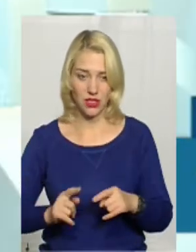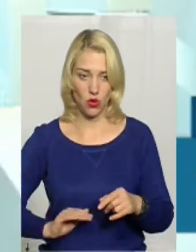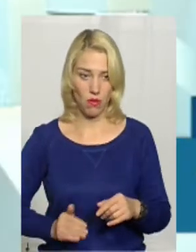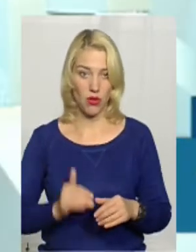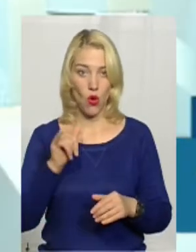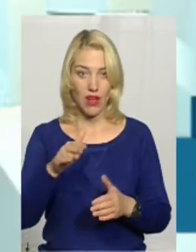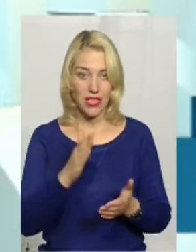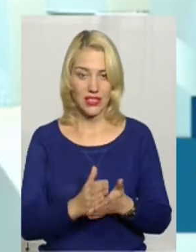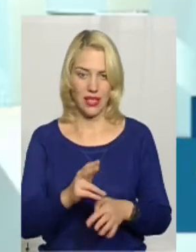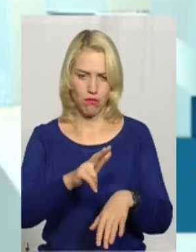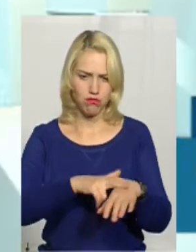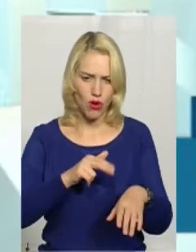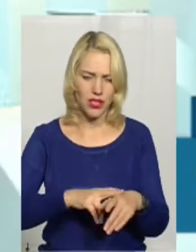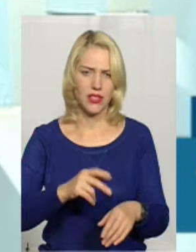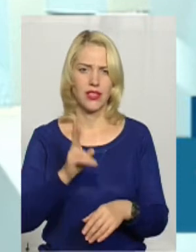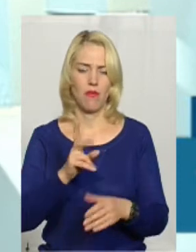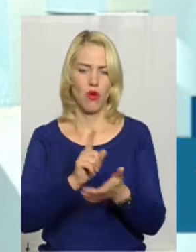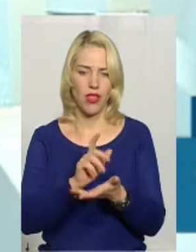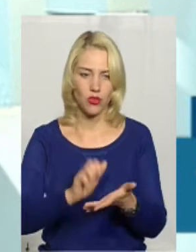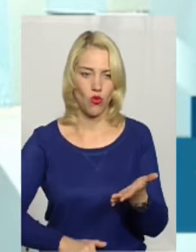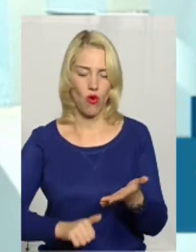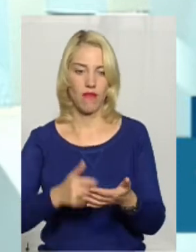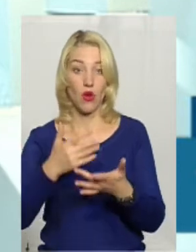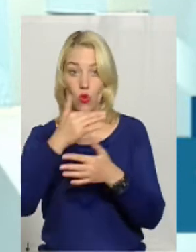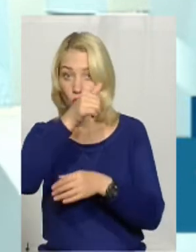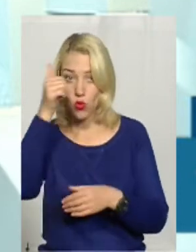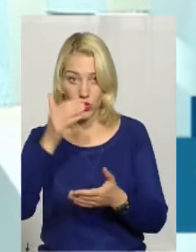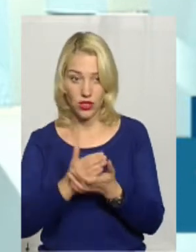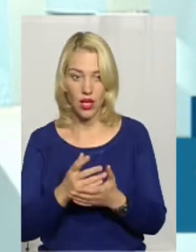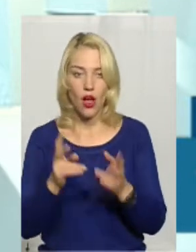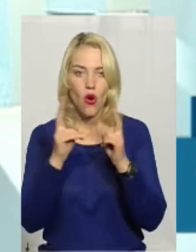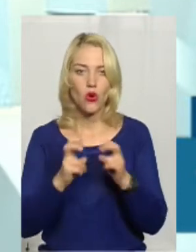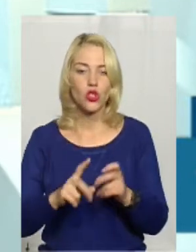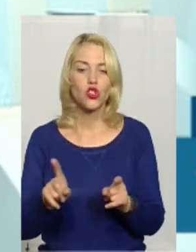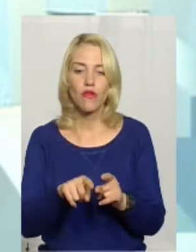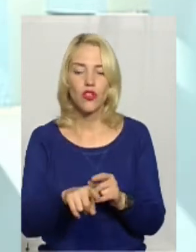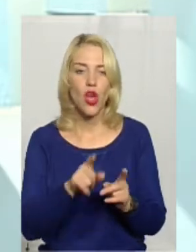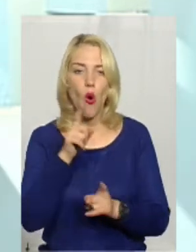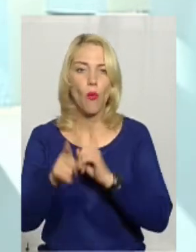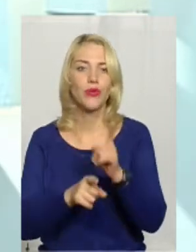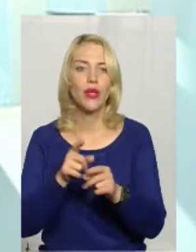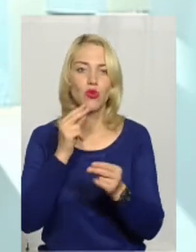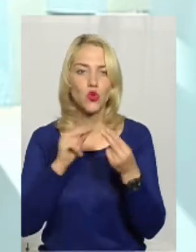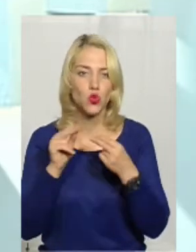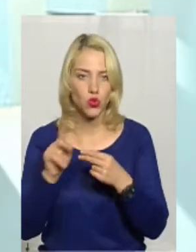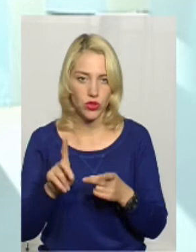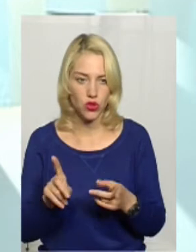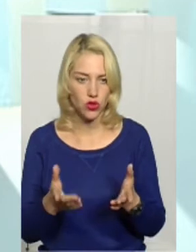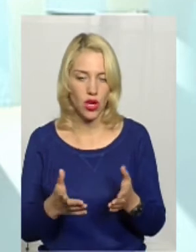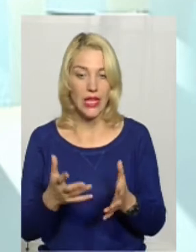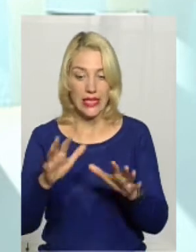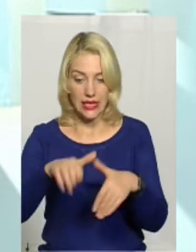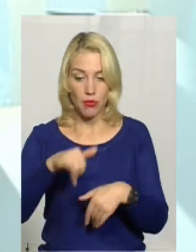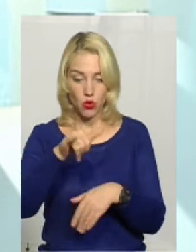є штати, є поліція, хто там ще є, податкова є, є куча. Розберіться, що вони оптимізують. Заберіть в нього, що там положено,